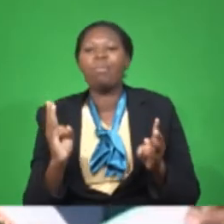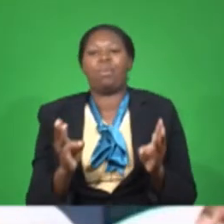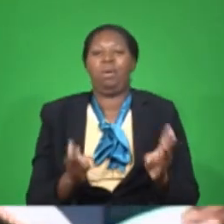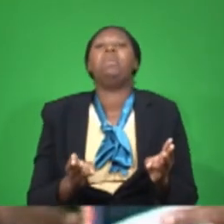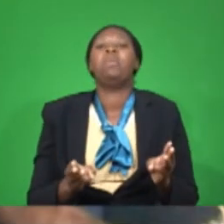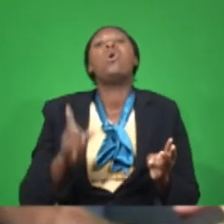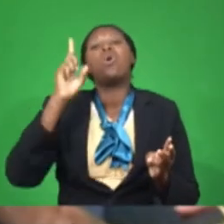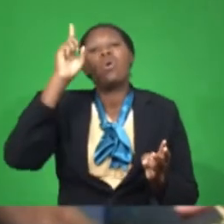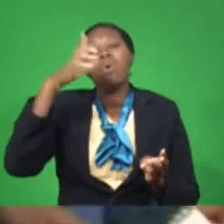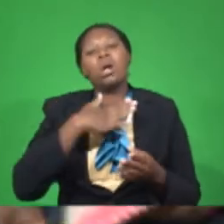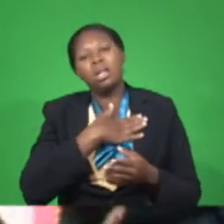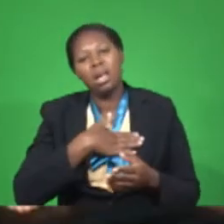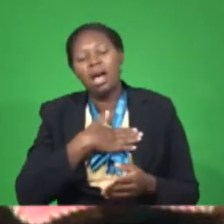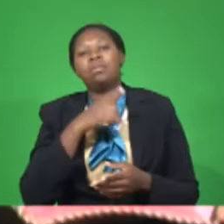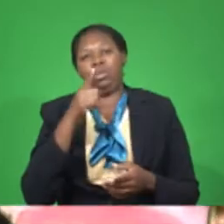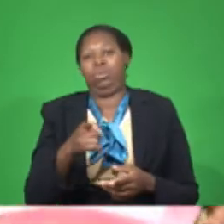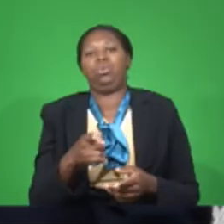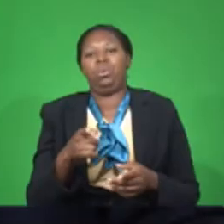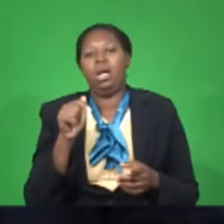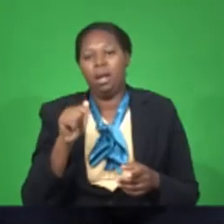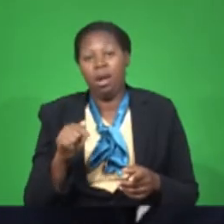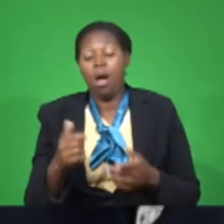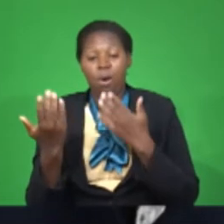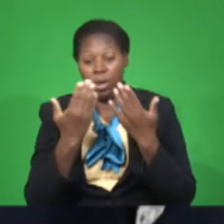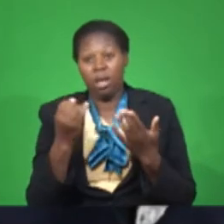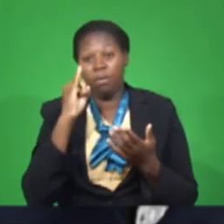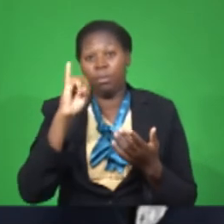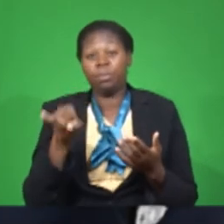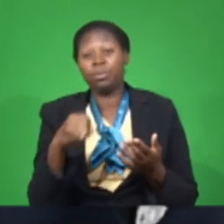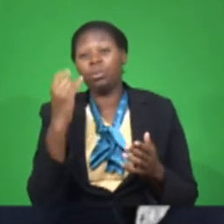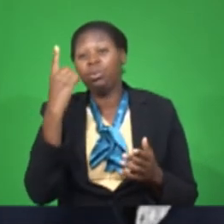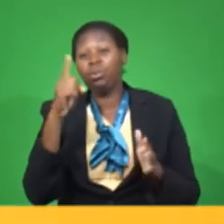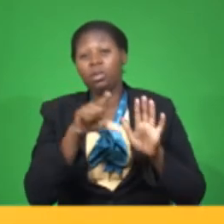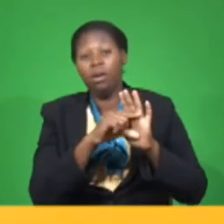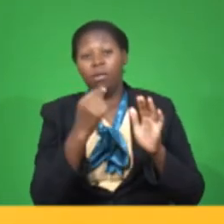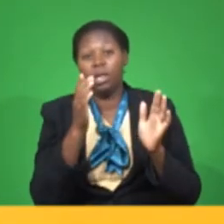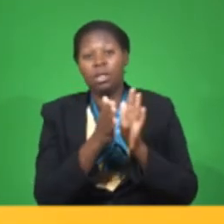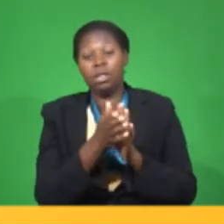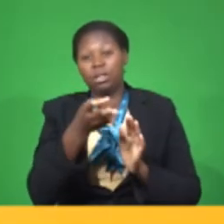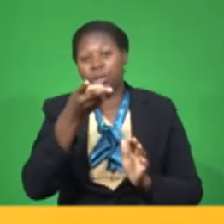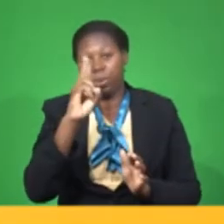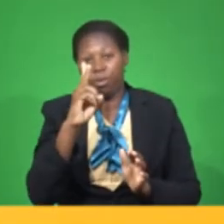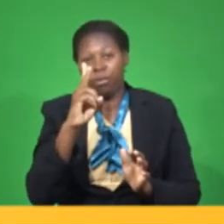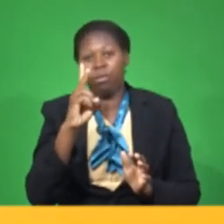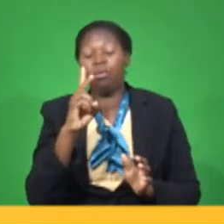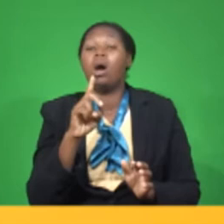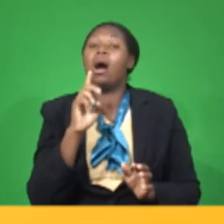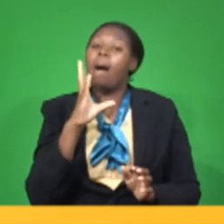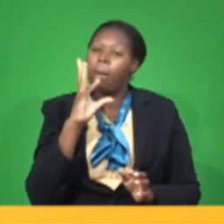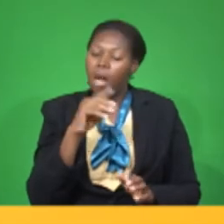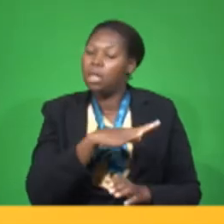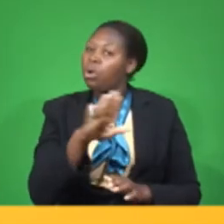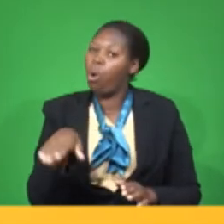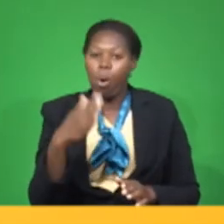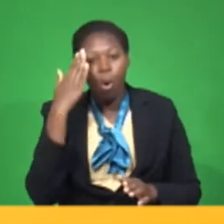watenda anoita kuna John 1 verse 12 John 1 verse 12 asi vose vakamugamuchira wakavapa